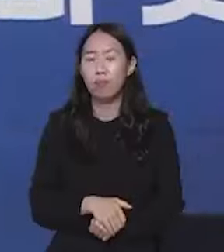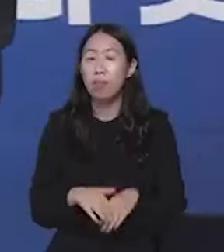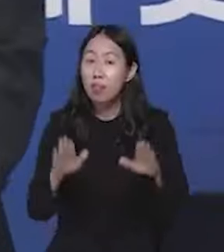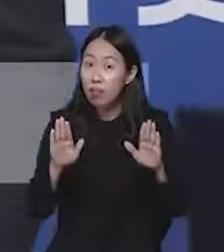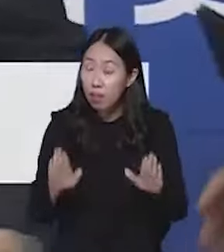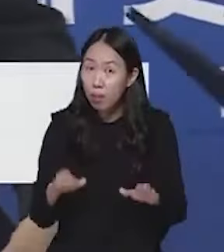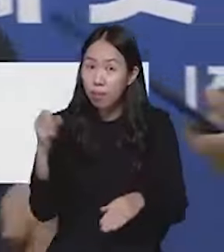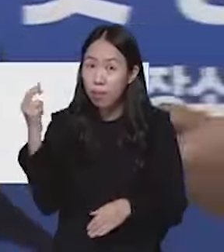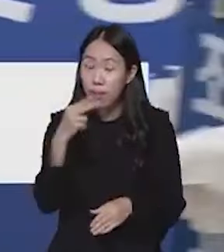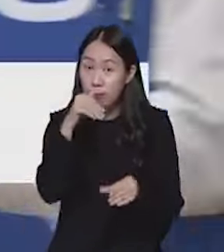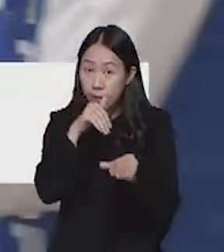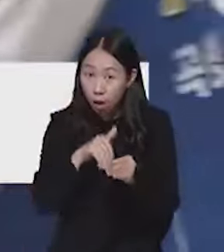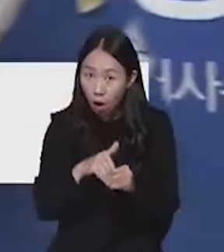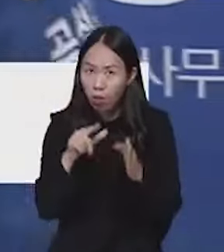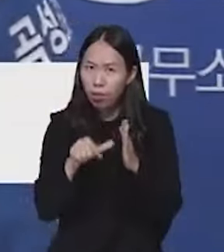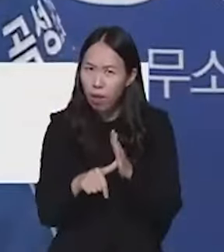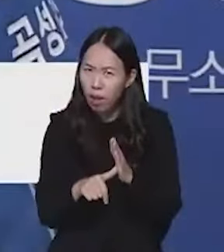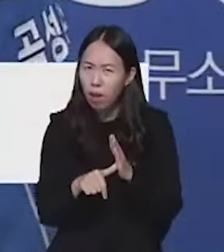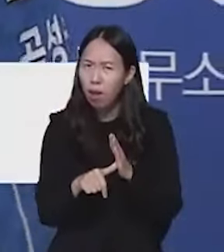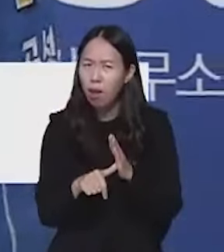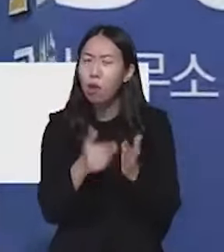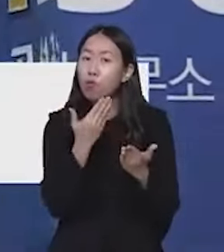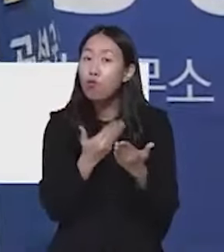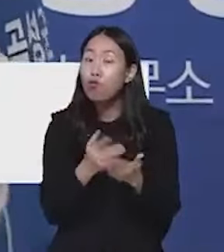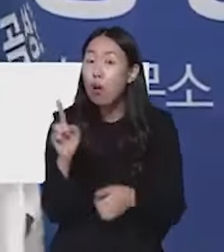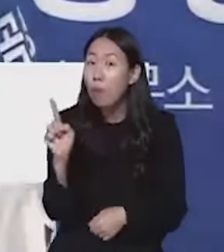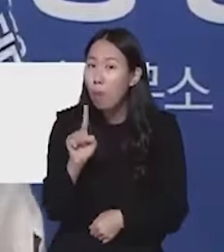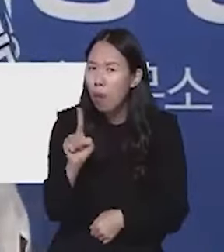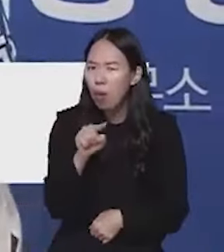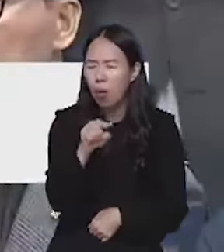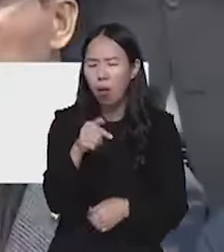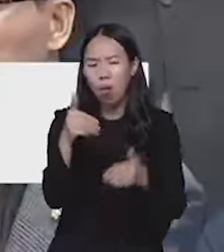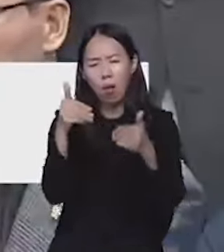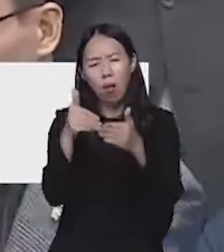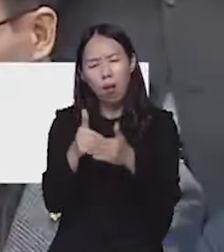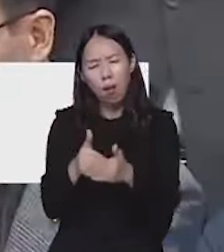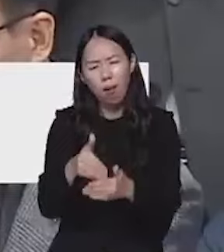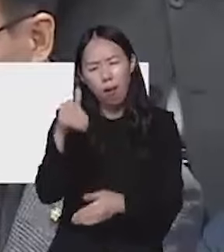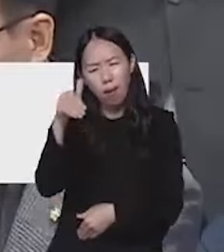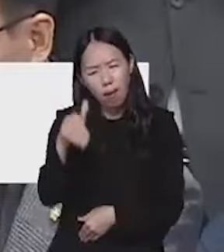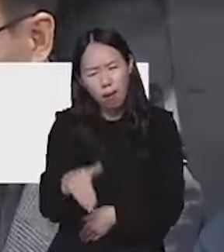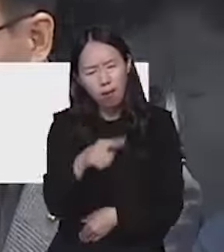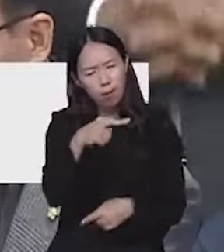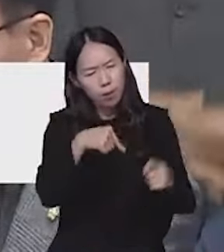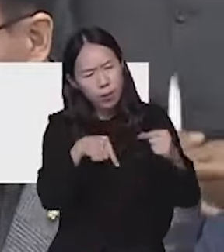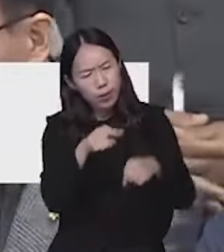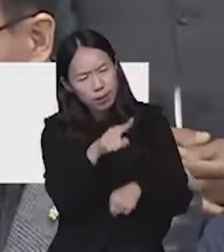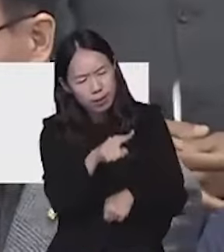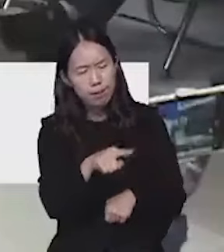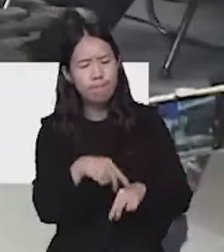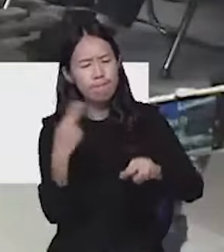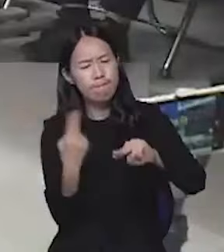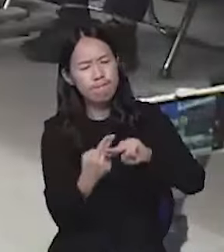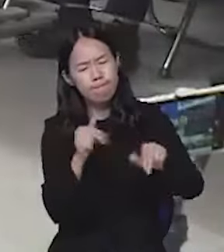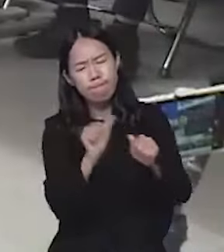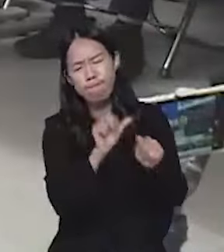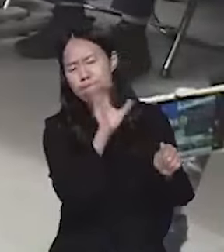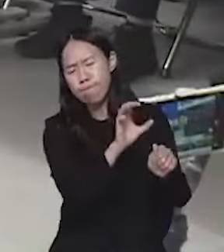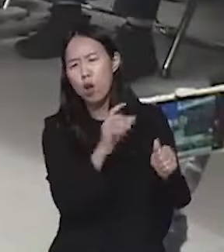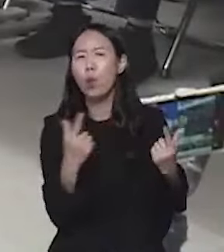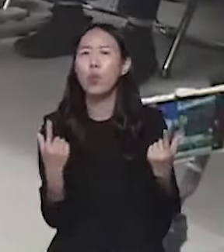이번 재보궐선거의 의미는 과거로 퇴행하는 정권에 엄정하게 회초리를 들어 징계하는 것이라고